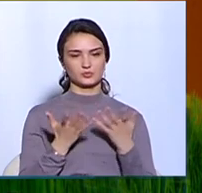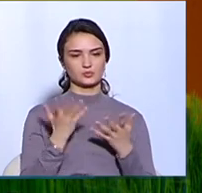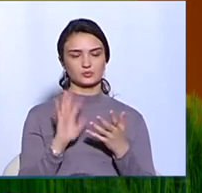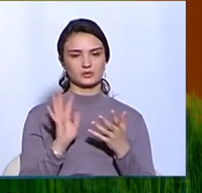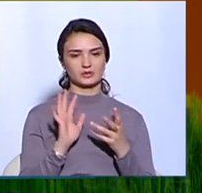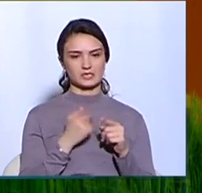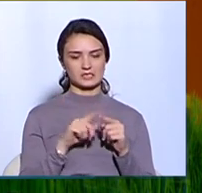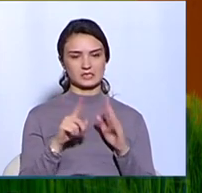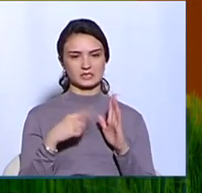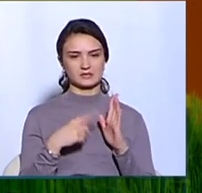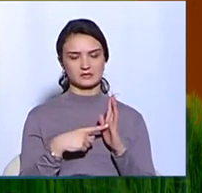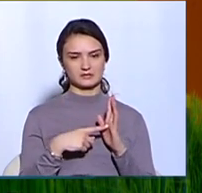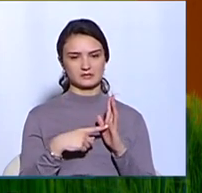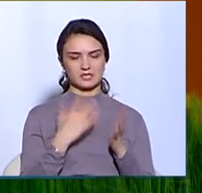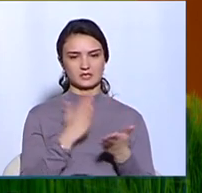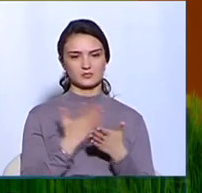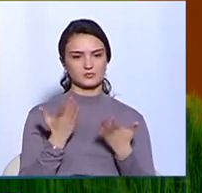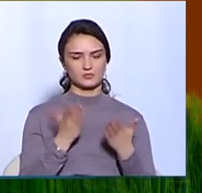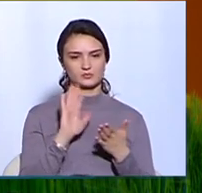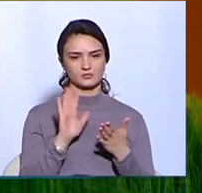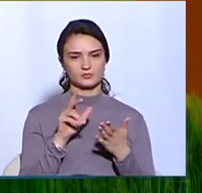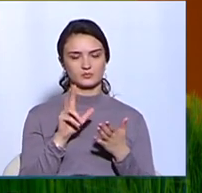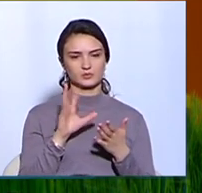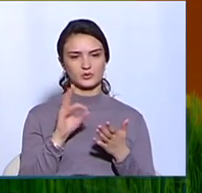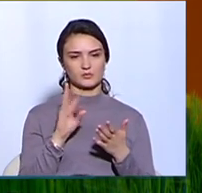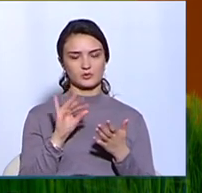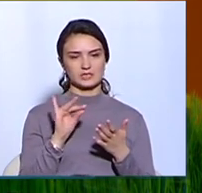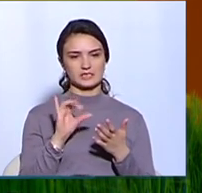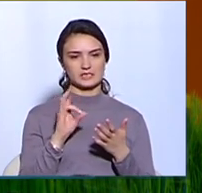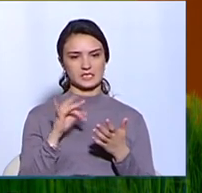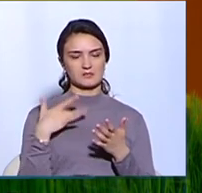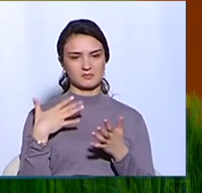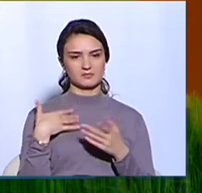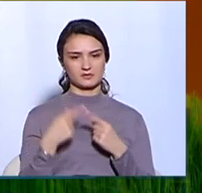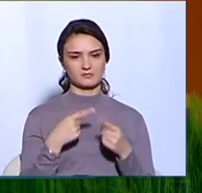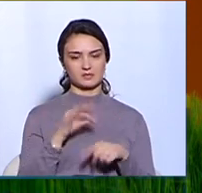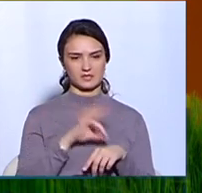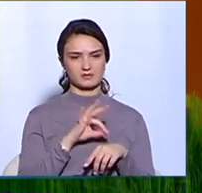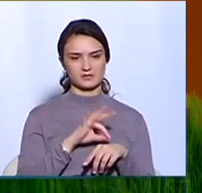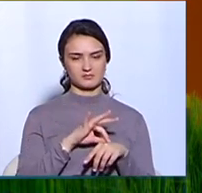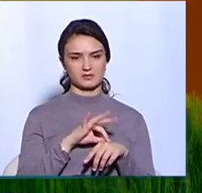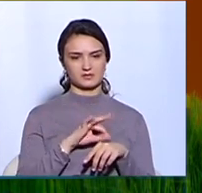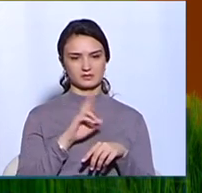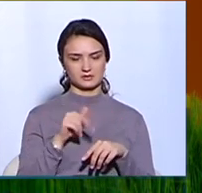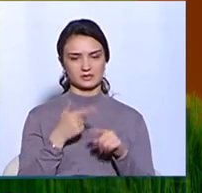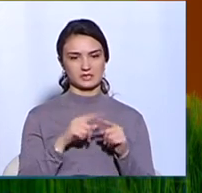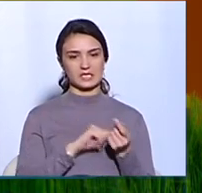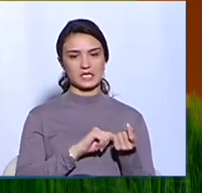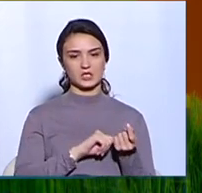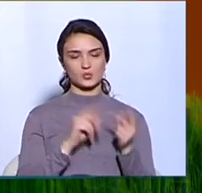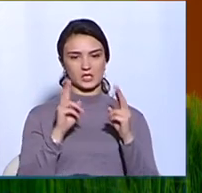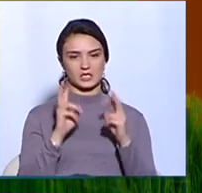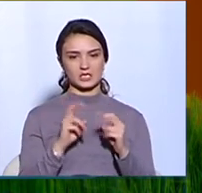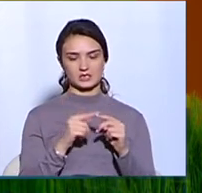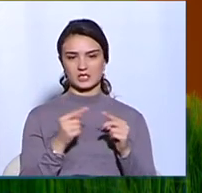არა ასეთი კითხვა, არის თუ არა ჰომოცისტეინი მემკვიდრული პათოლოგია? და გენეტიკური ანალიზით